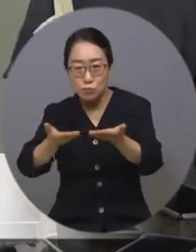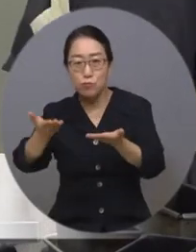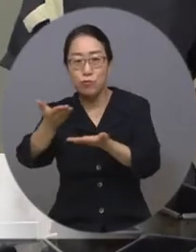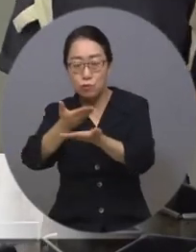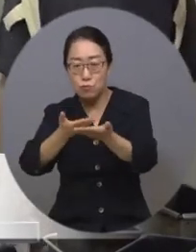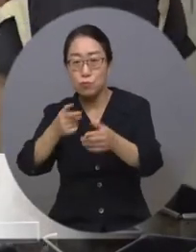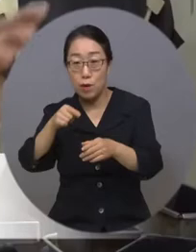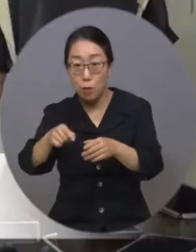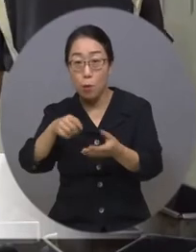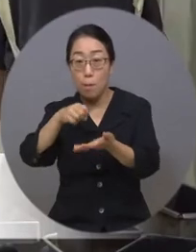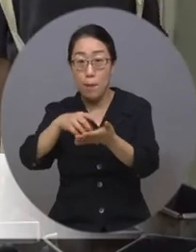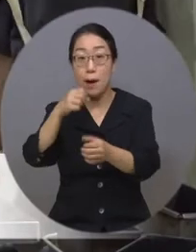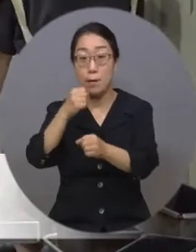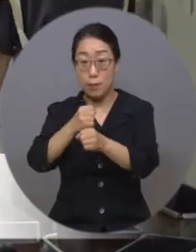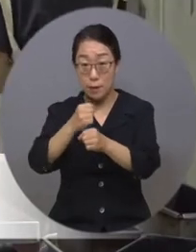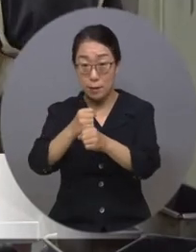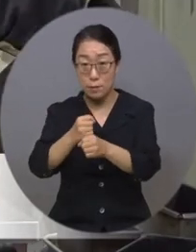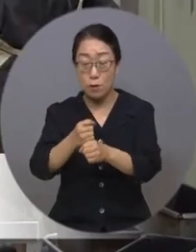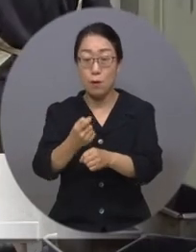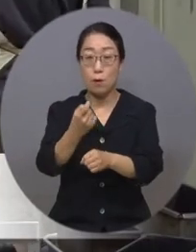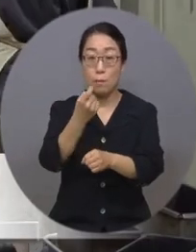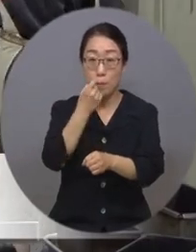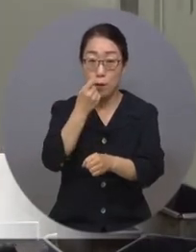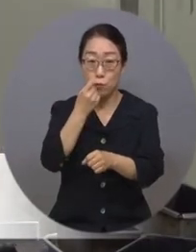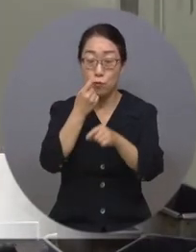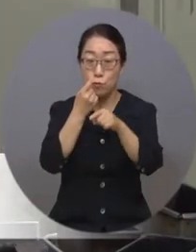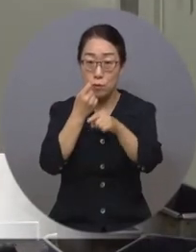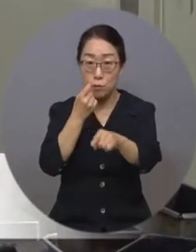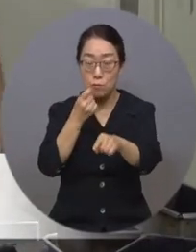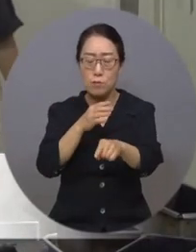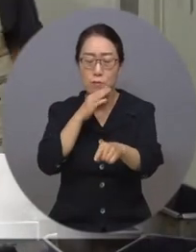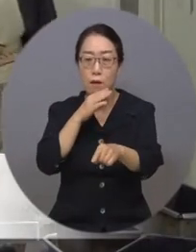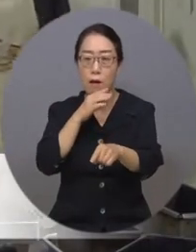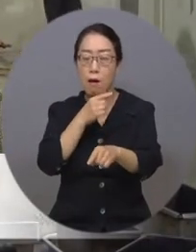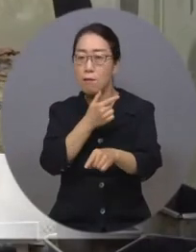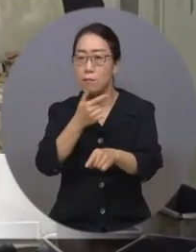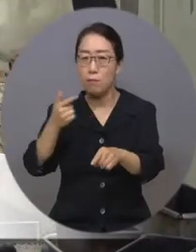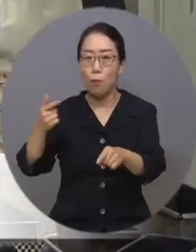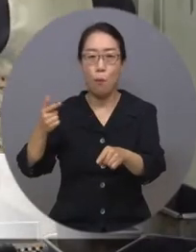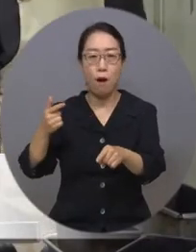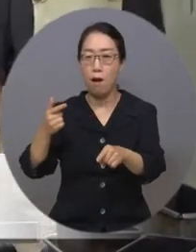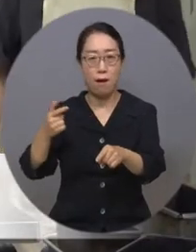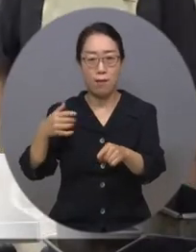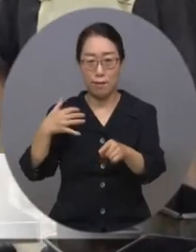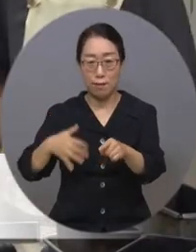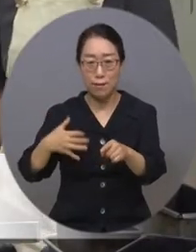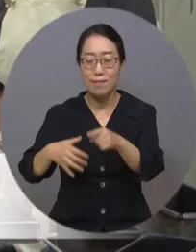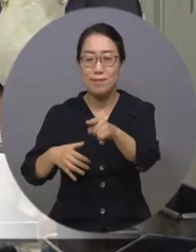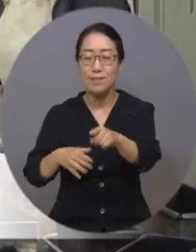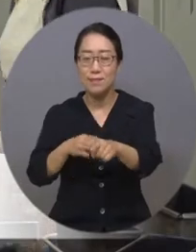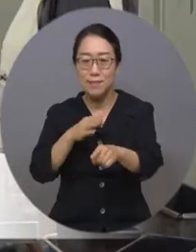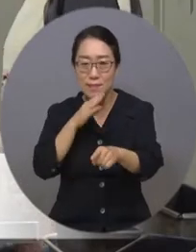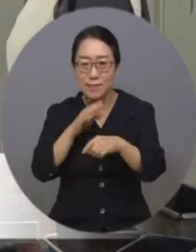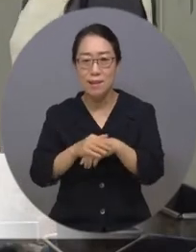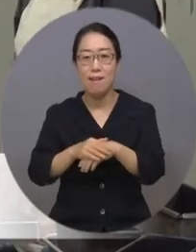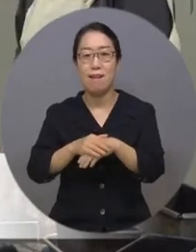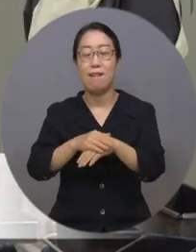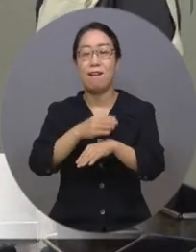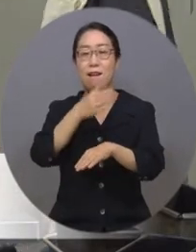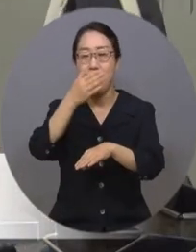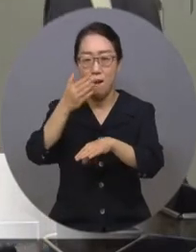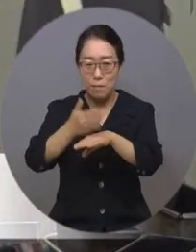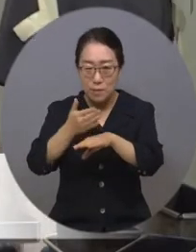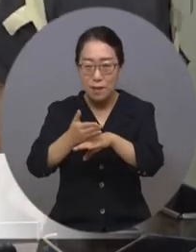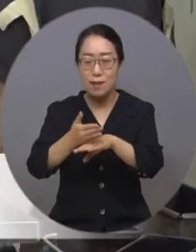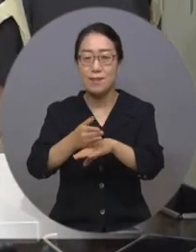they donate to the people around. This is a great mission. Yes. So we're